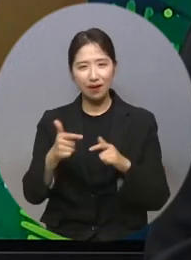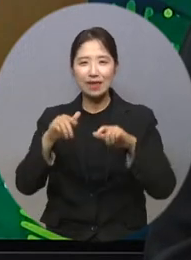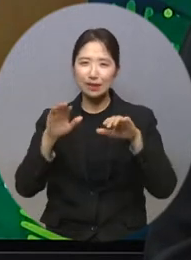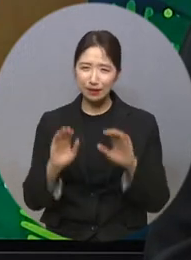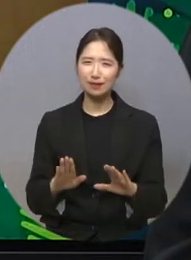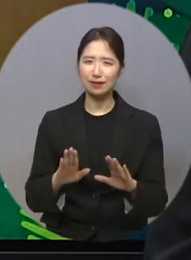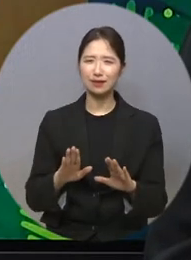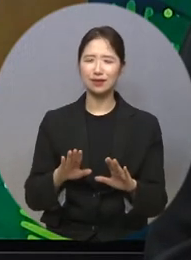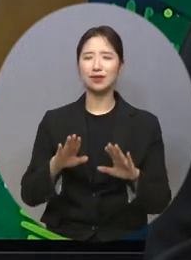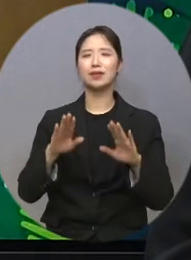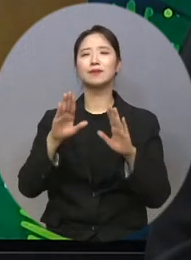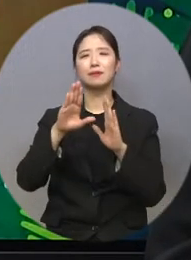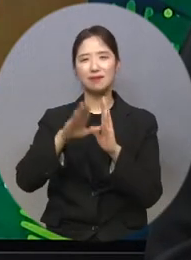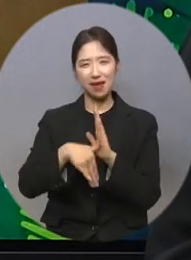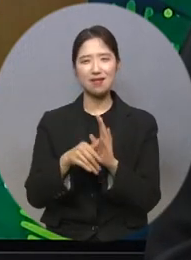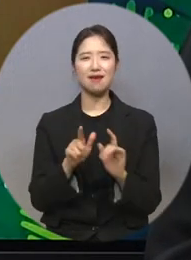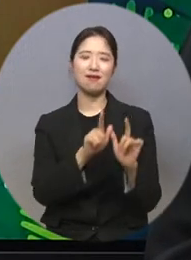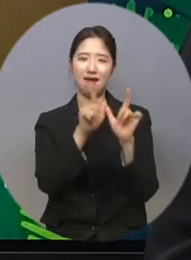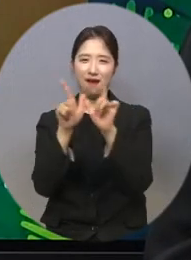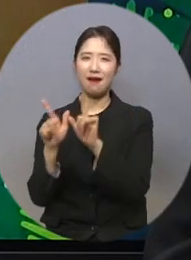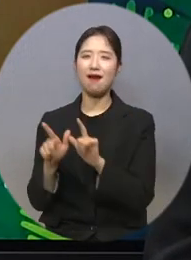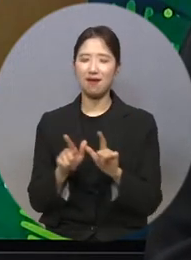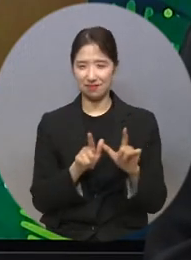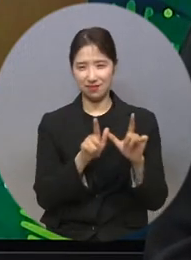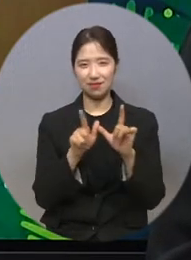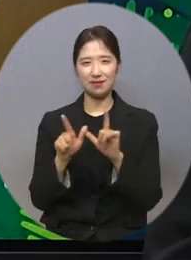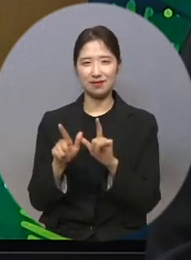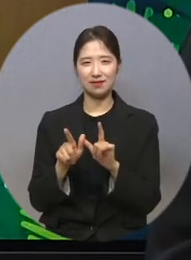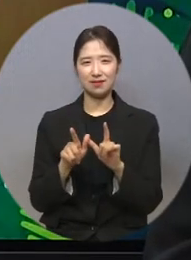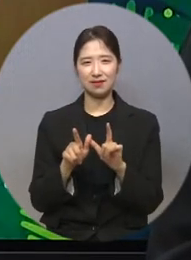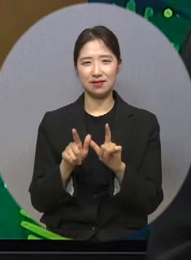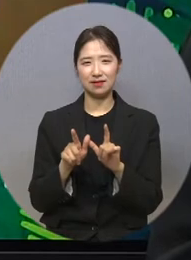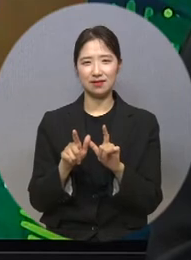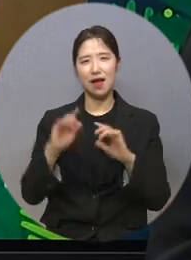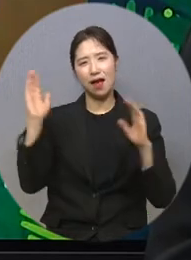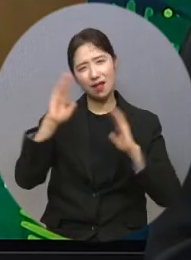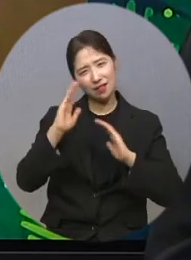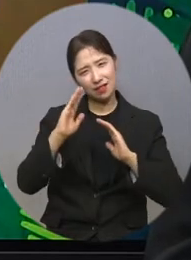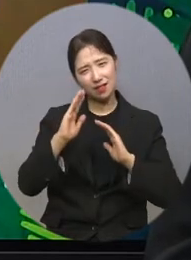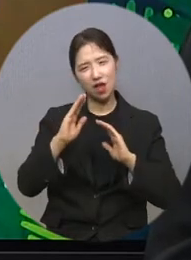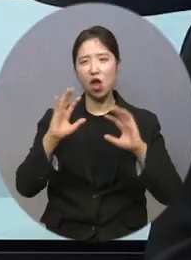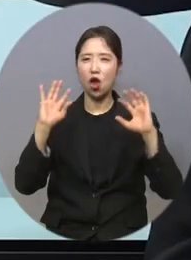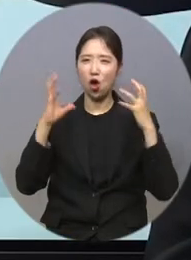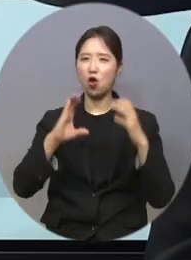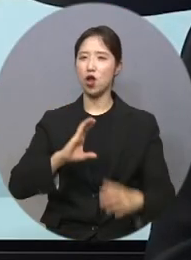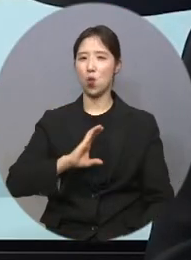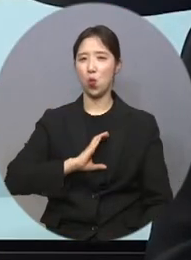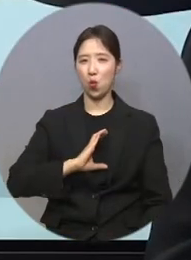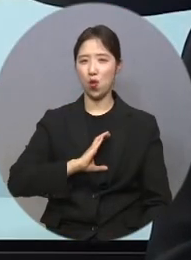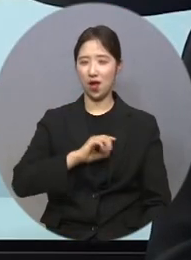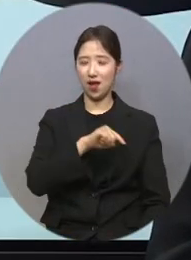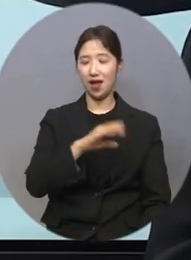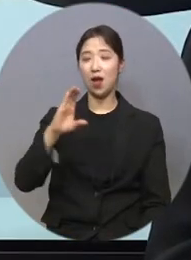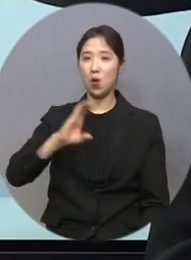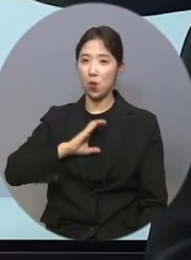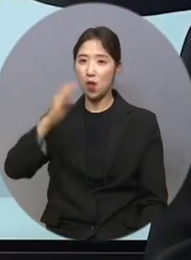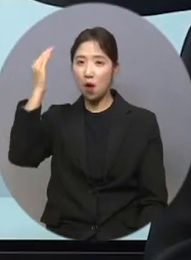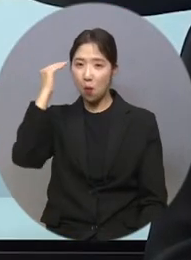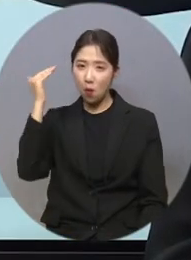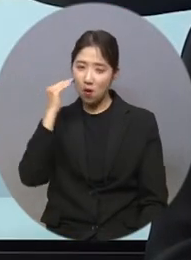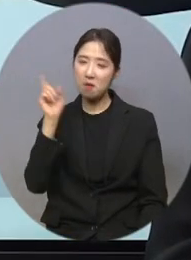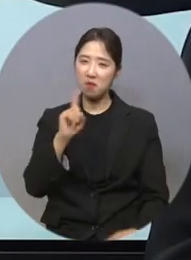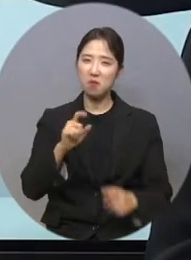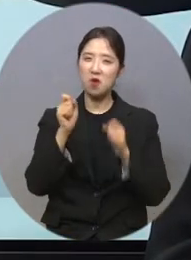요즘 세대를 또 시기를 살아가는 아이 학생들 어린 코다가 만약에 이제 코다 코리아나 여러